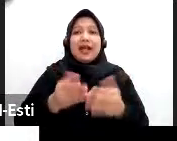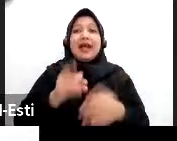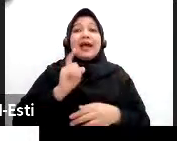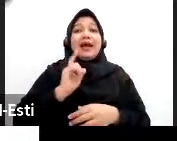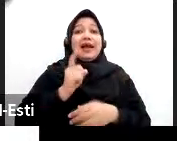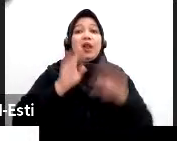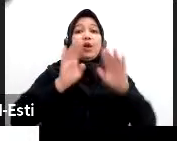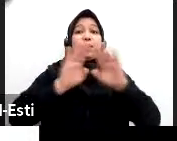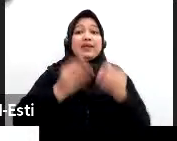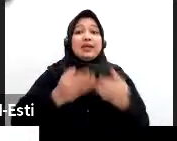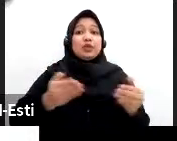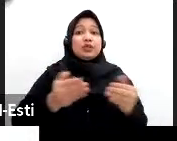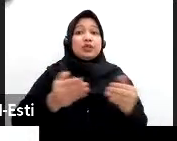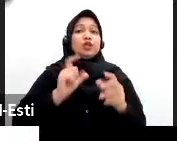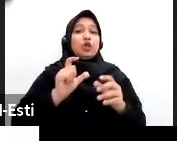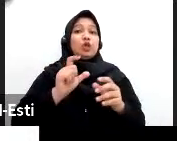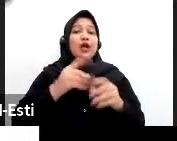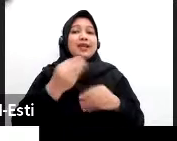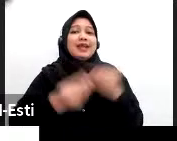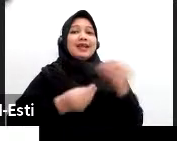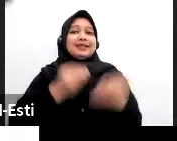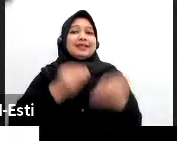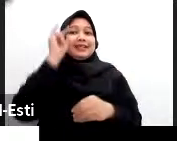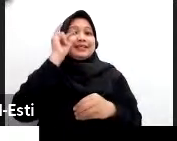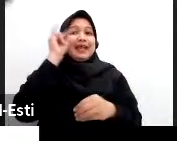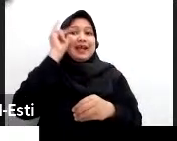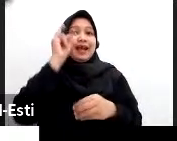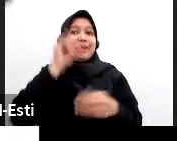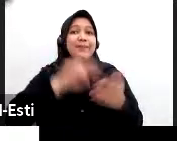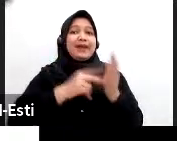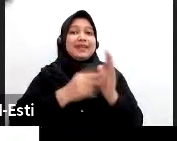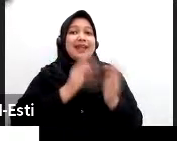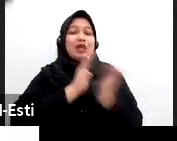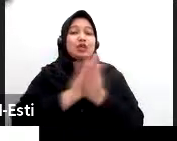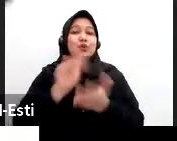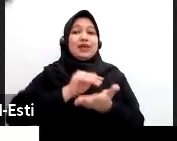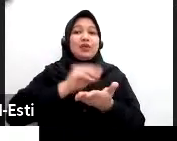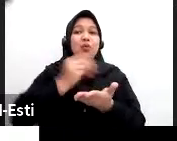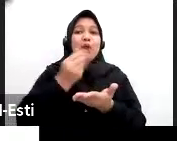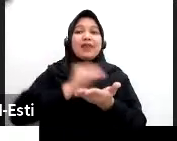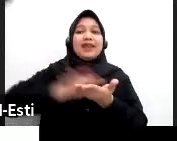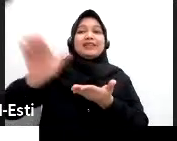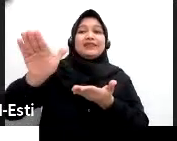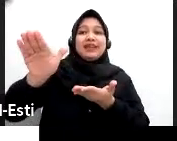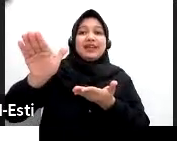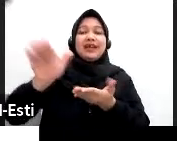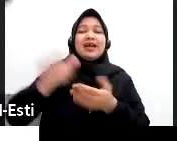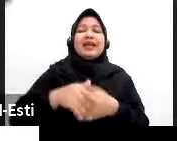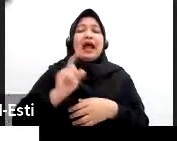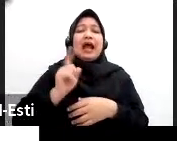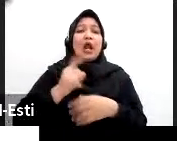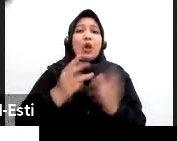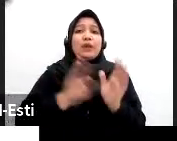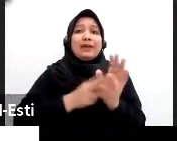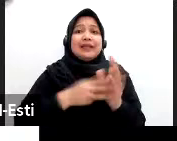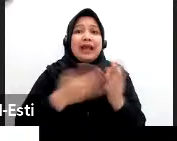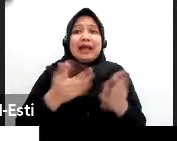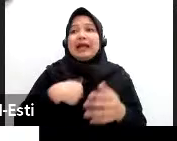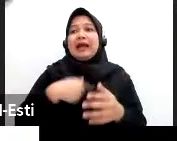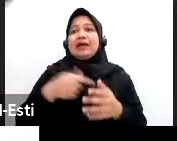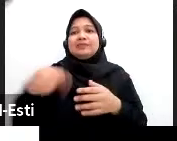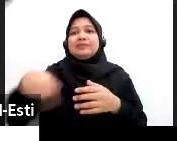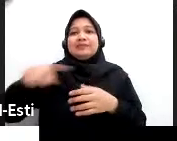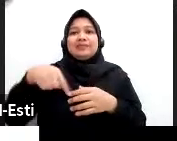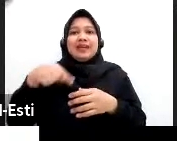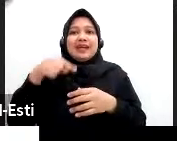Anda berlokasi di Instagram anda akan prasastinya langsung transfer gitu ya kalau misalnya ada sesuatu itu tidak bisa difasilitasi oleh